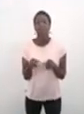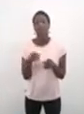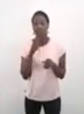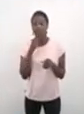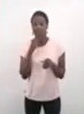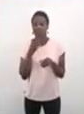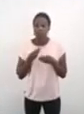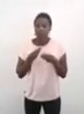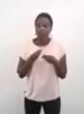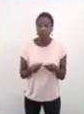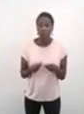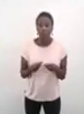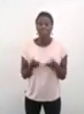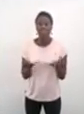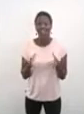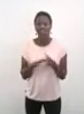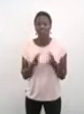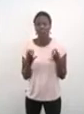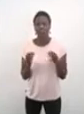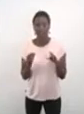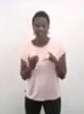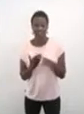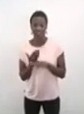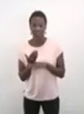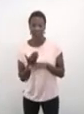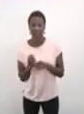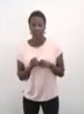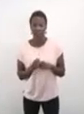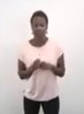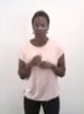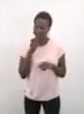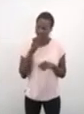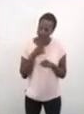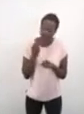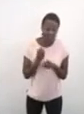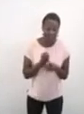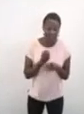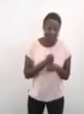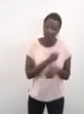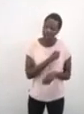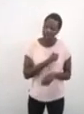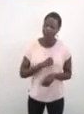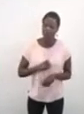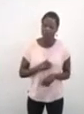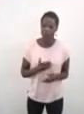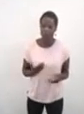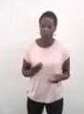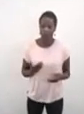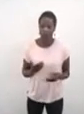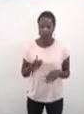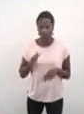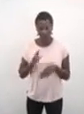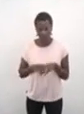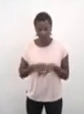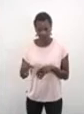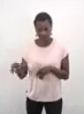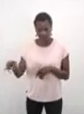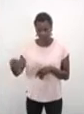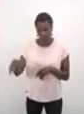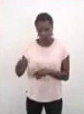absolument exemplaire. Et vous, rares, vous étiez à commenter le fond. Et vous